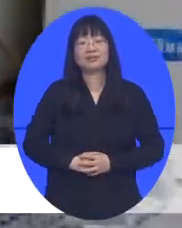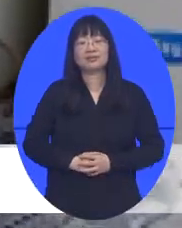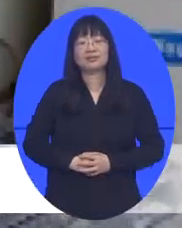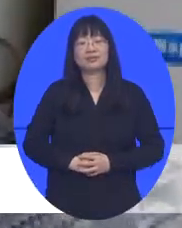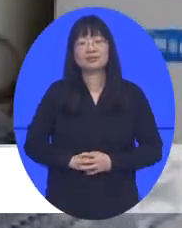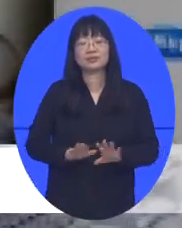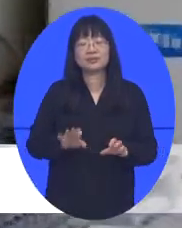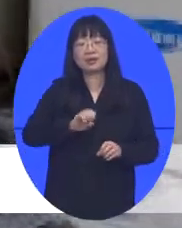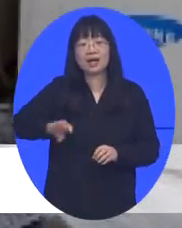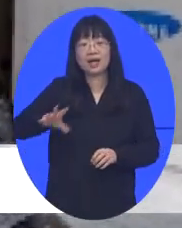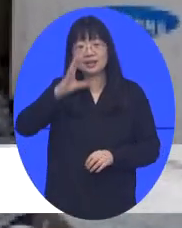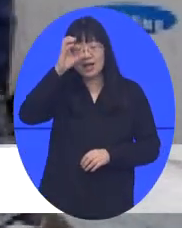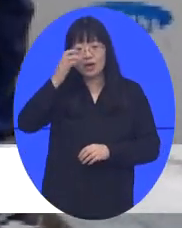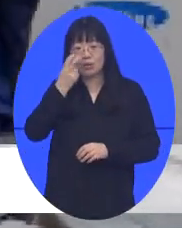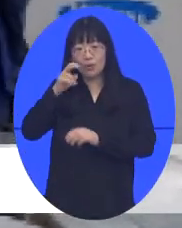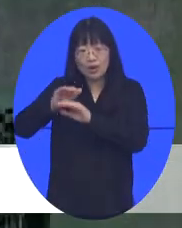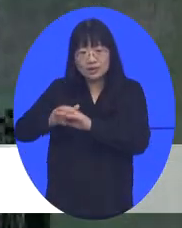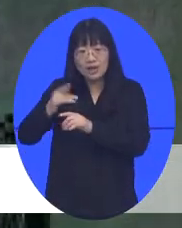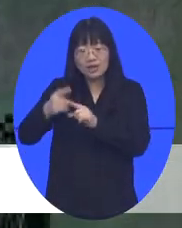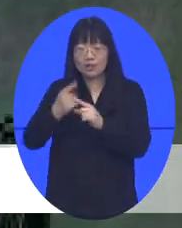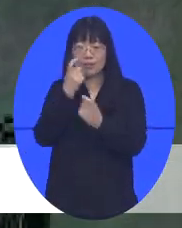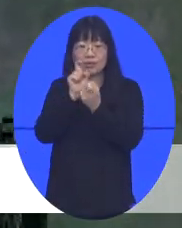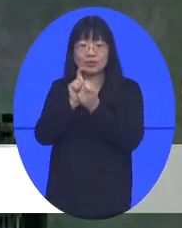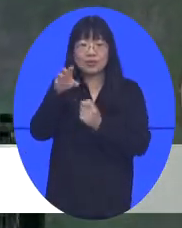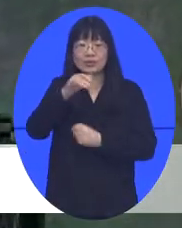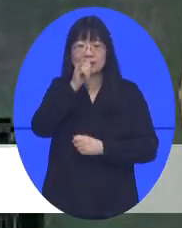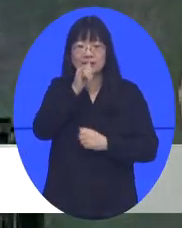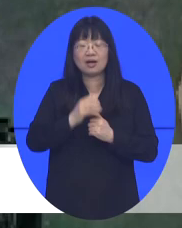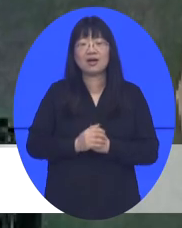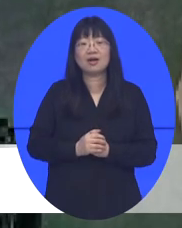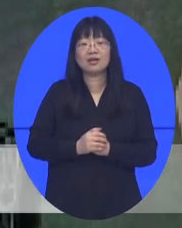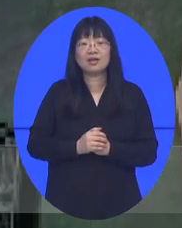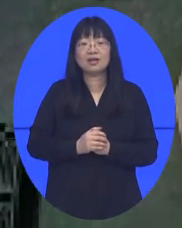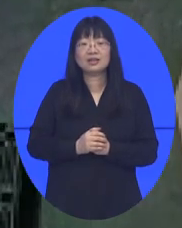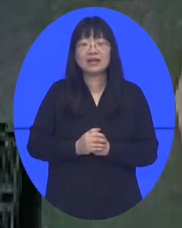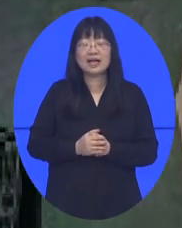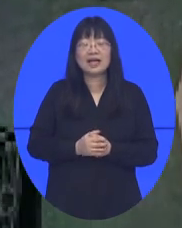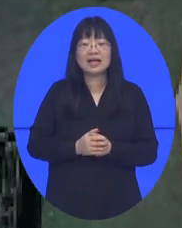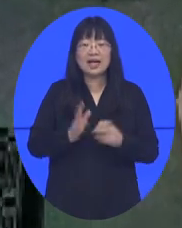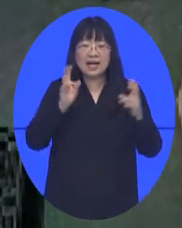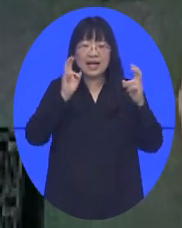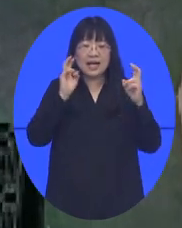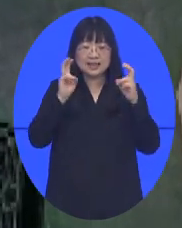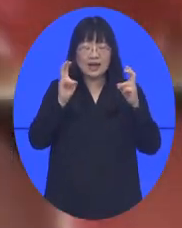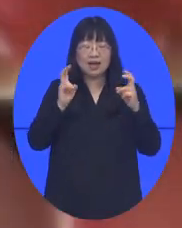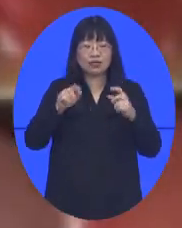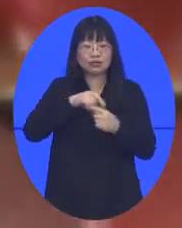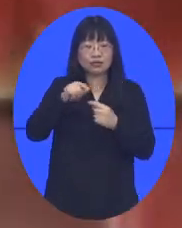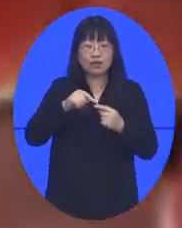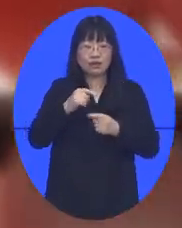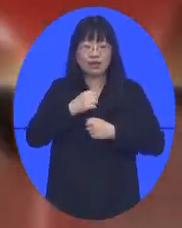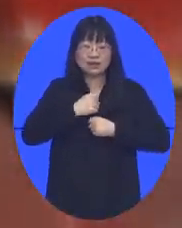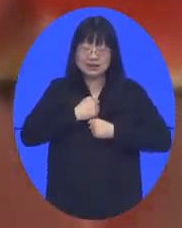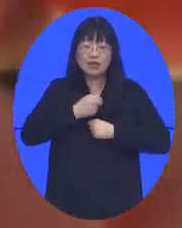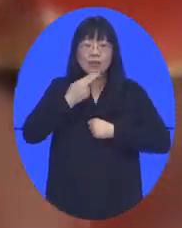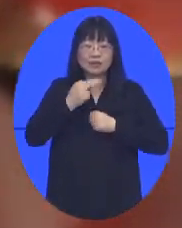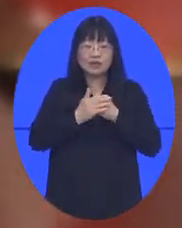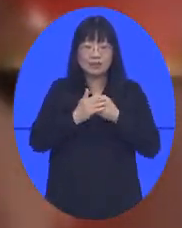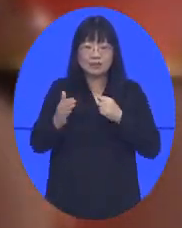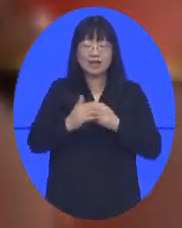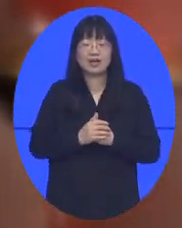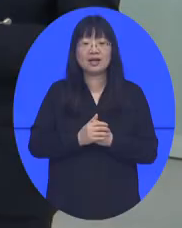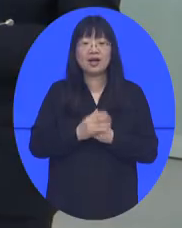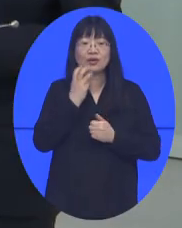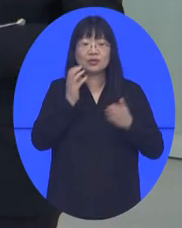폐기해야 할 달걀을 버젓이 보관하다가 걸린 것도 있습니다. 영업자 준수사항을 제대로 지키지 않은 겁니다. 경기도